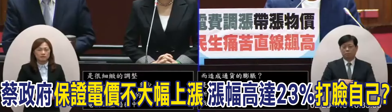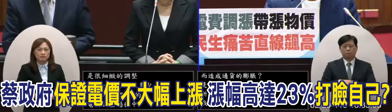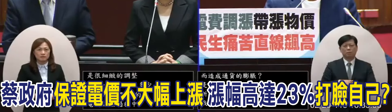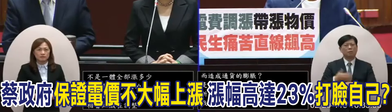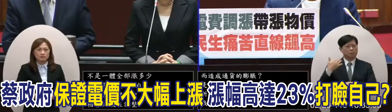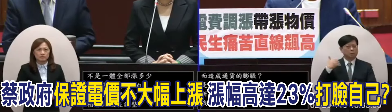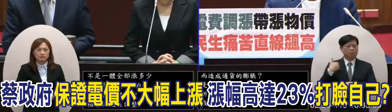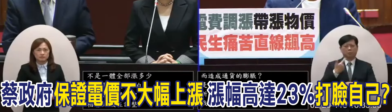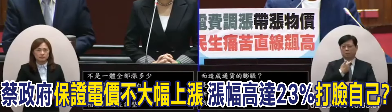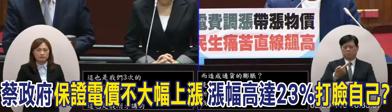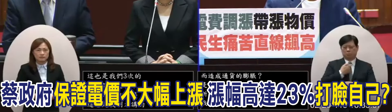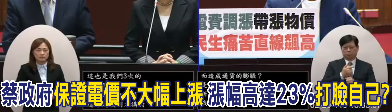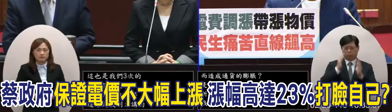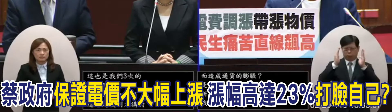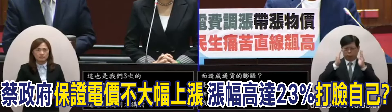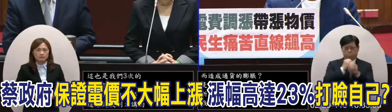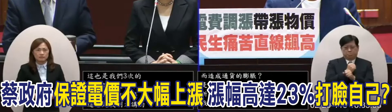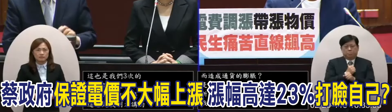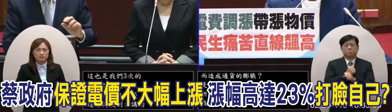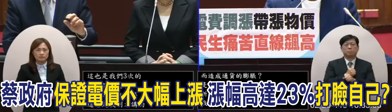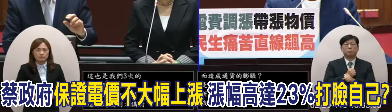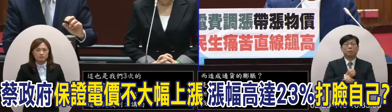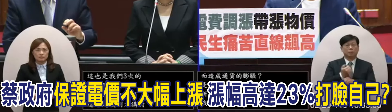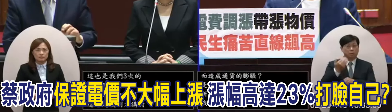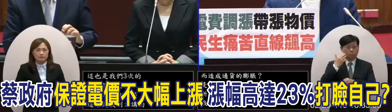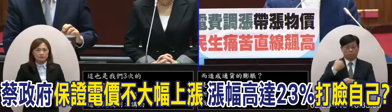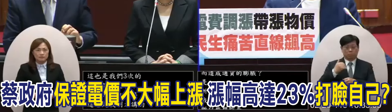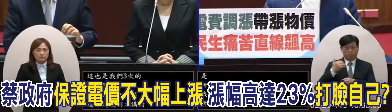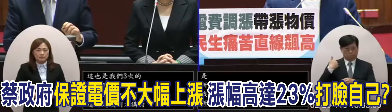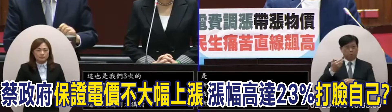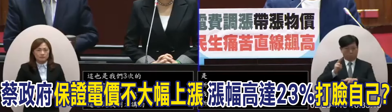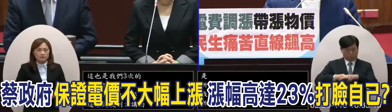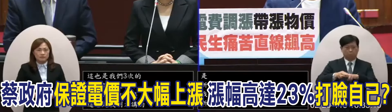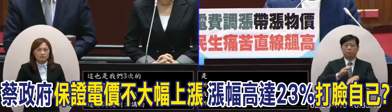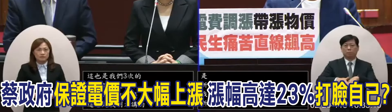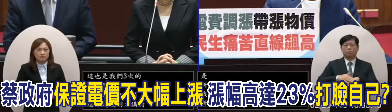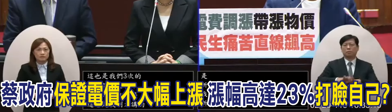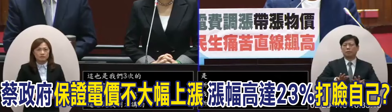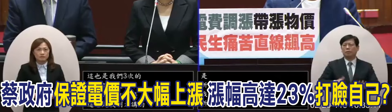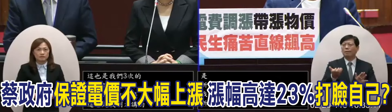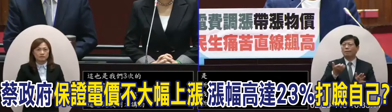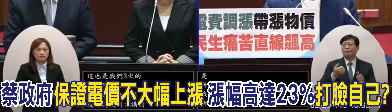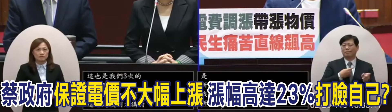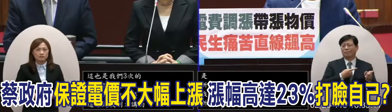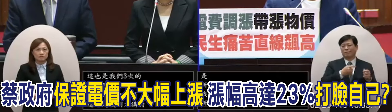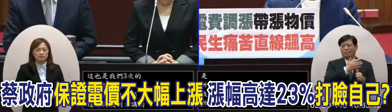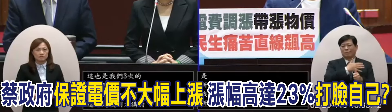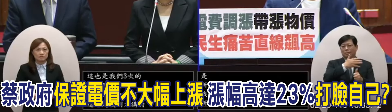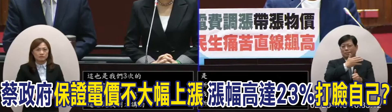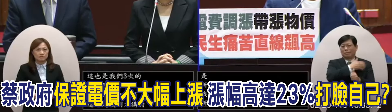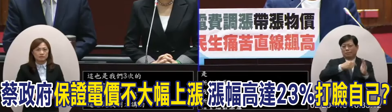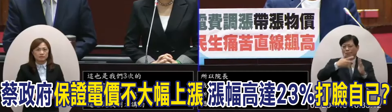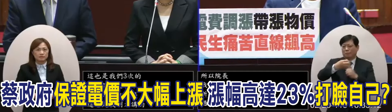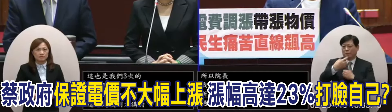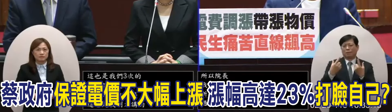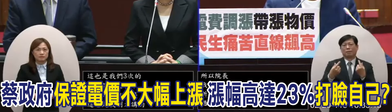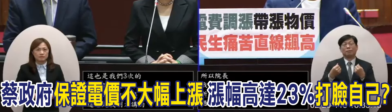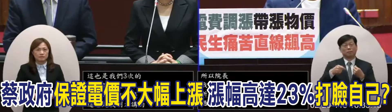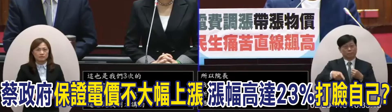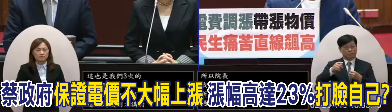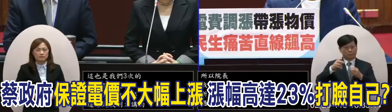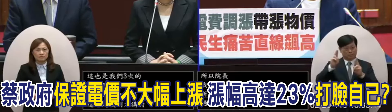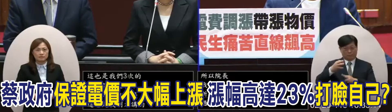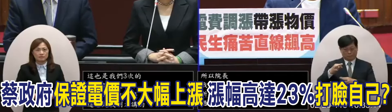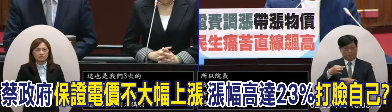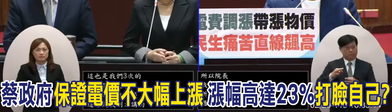大家都一直很谨慎啊，甚至有时候动涨。那我们当然就刚才陈如院长讲的，因为这个电价调